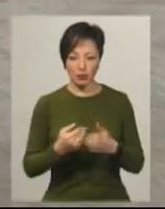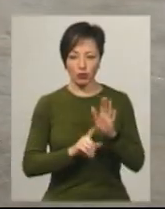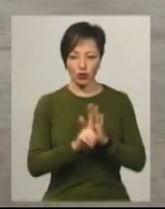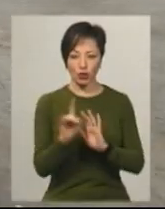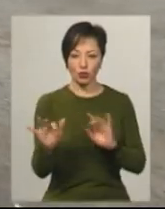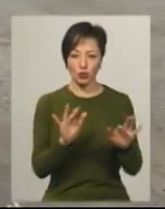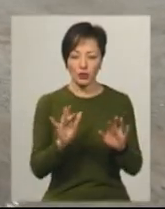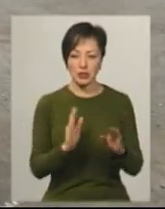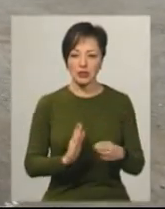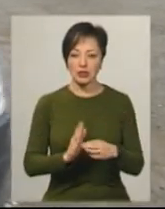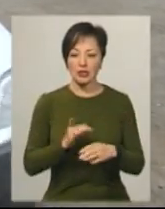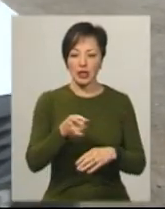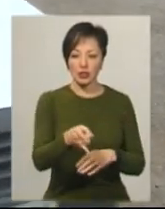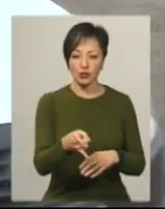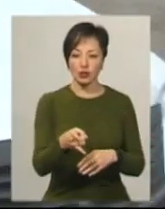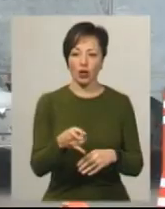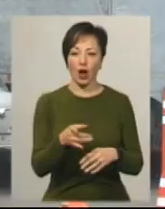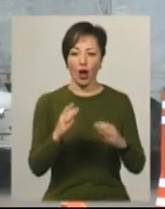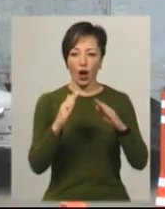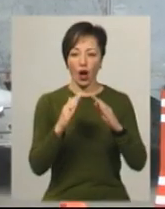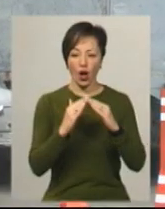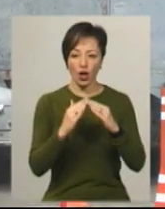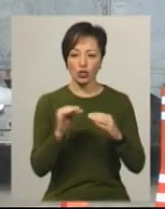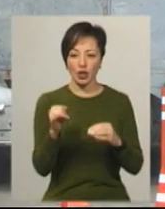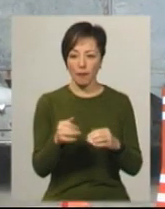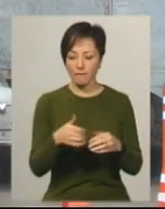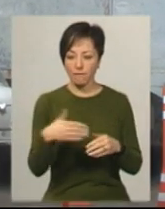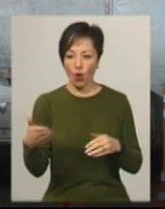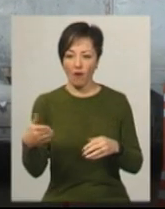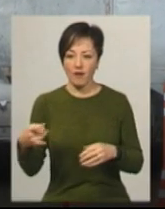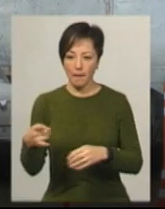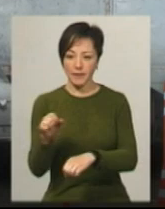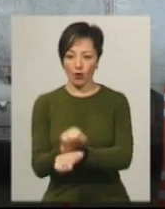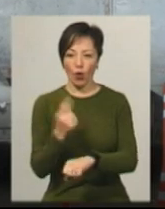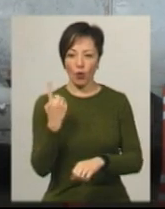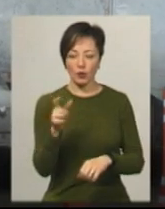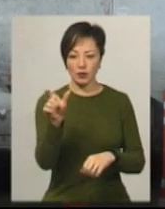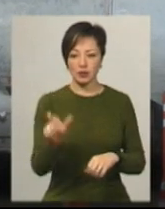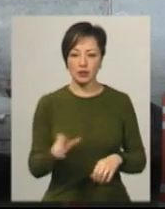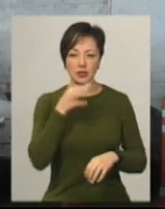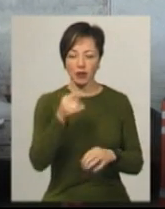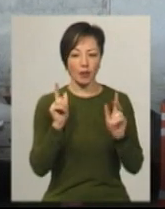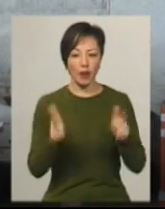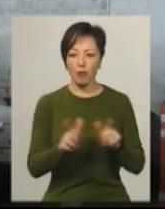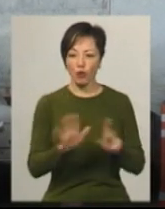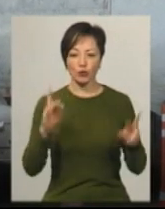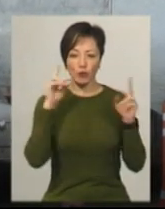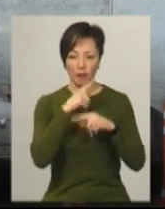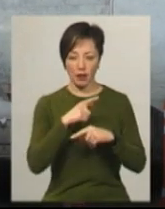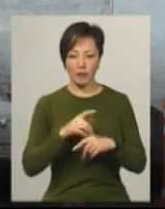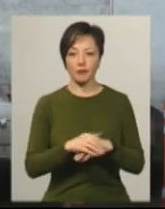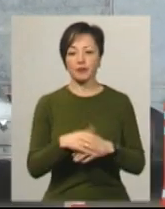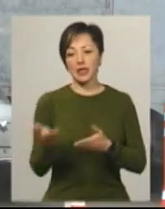початком руху, заїзд у гараж та бокове паркування. Була ситуація з одним абітурієнтом, він сказав, що він там не погоджується з помилками.